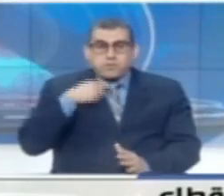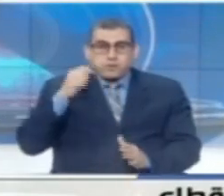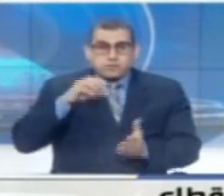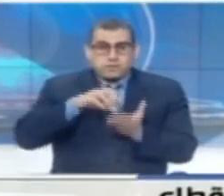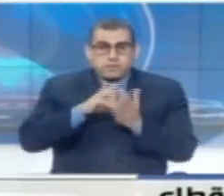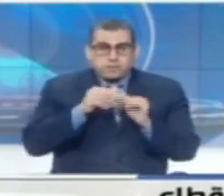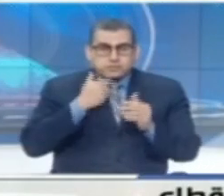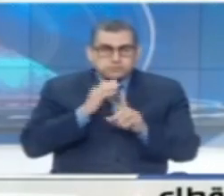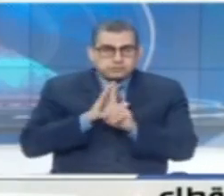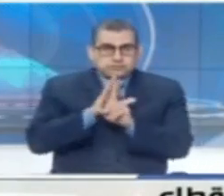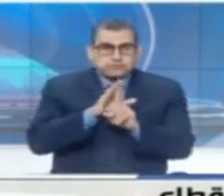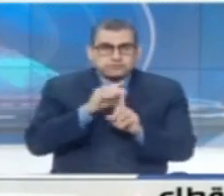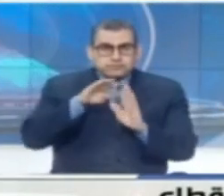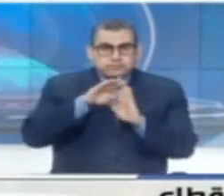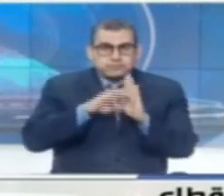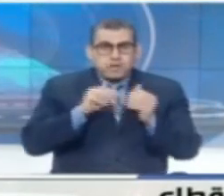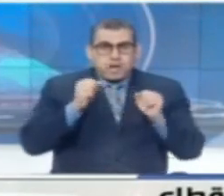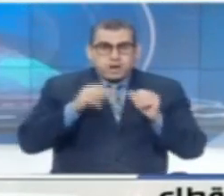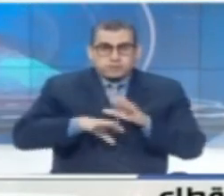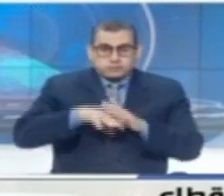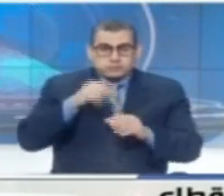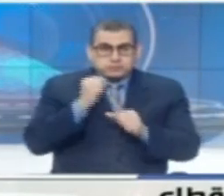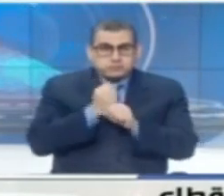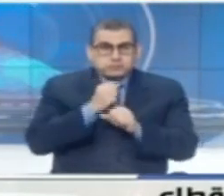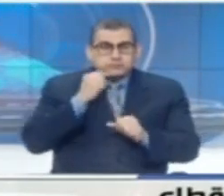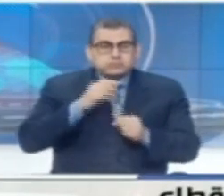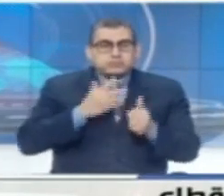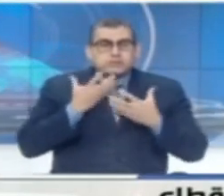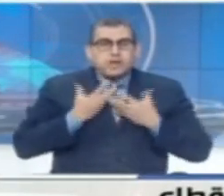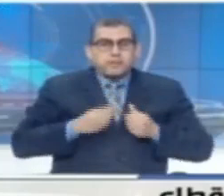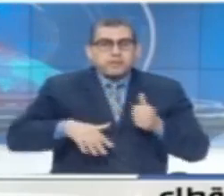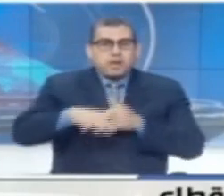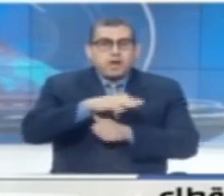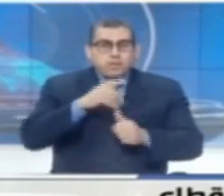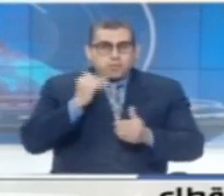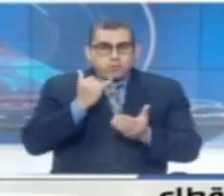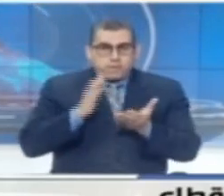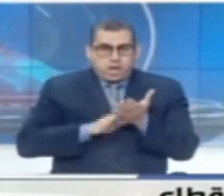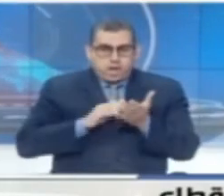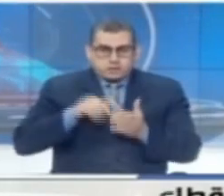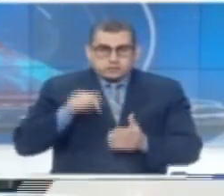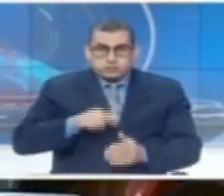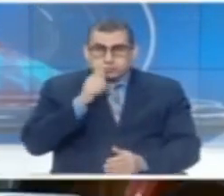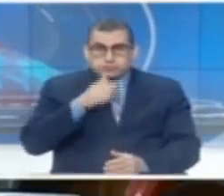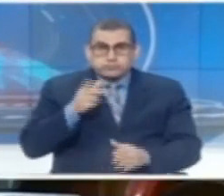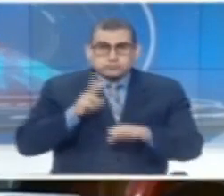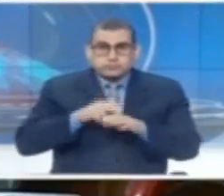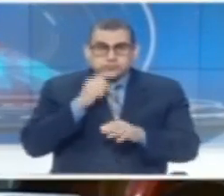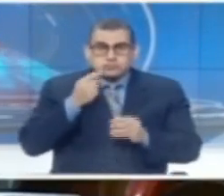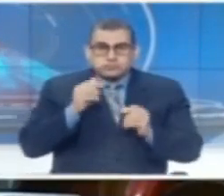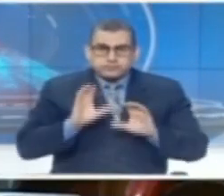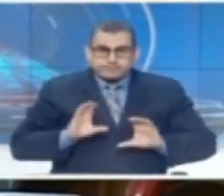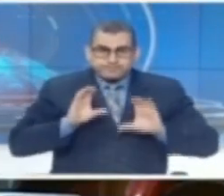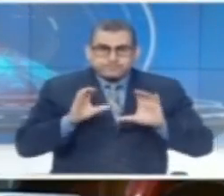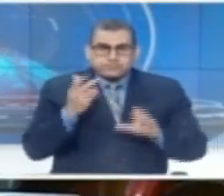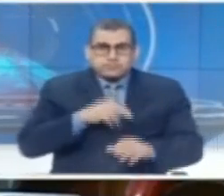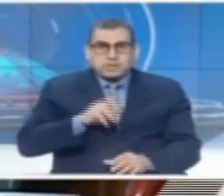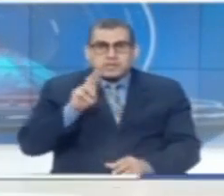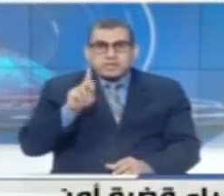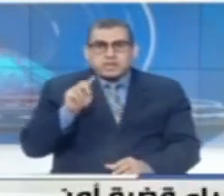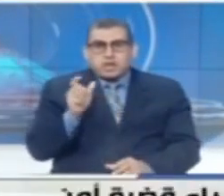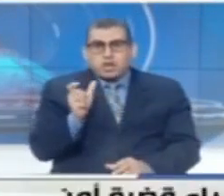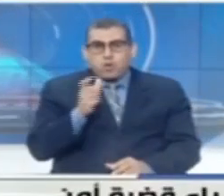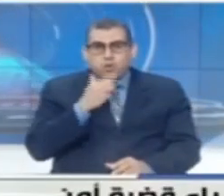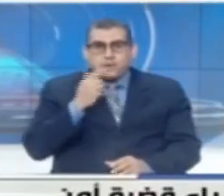مسألة دعم منظومة الطاقة والكهرباء قضية أمن قومي، مشيرا إلى أنه تم رصد أكثر